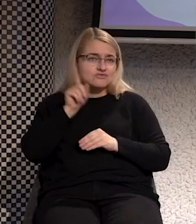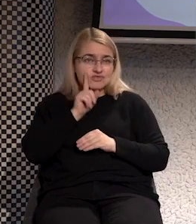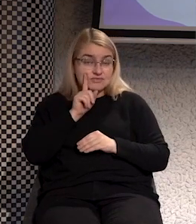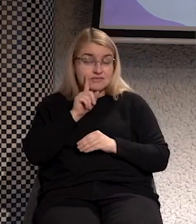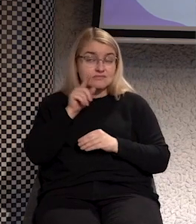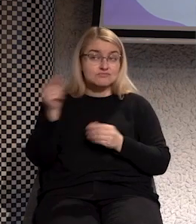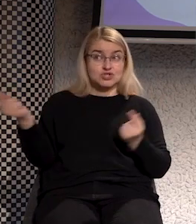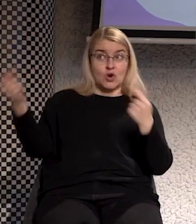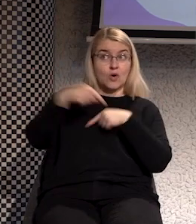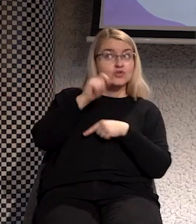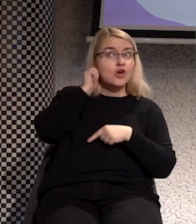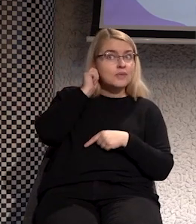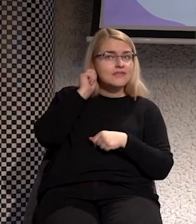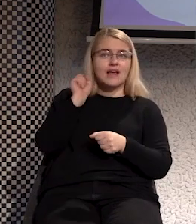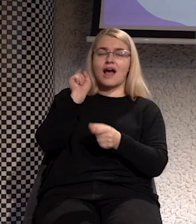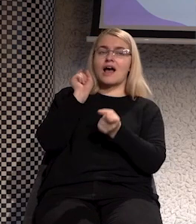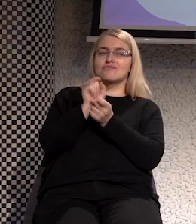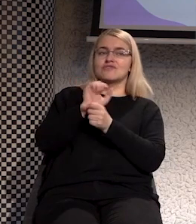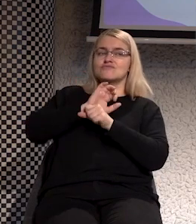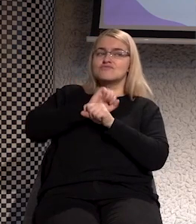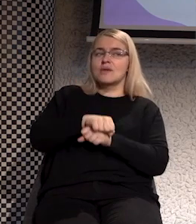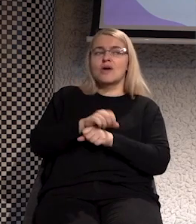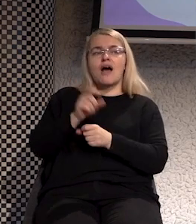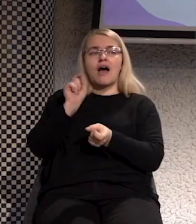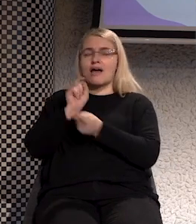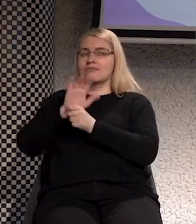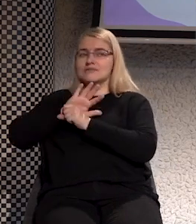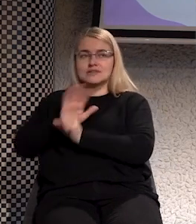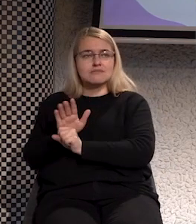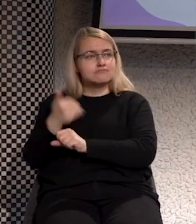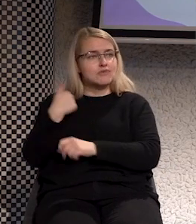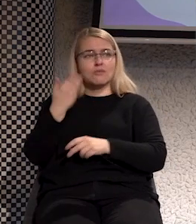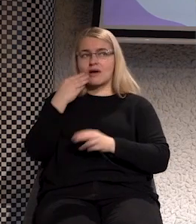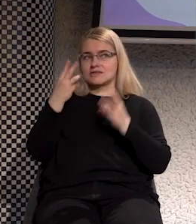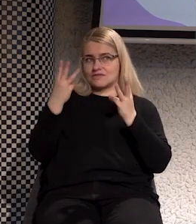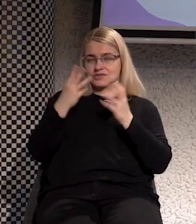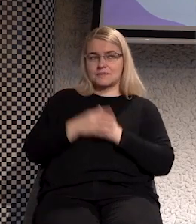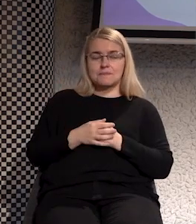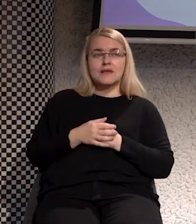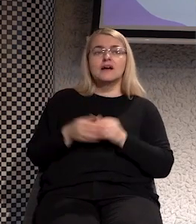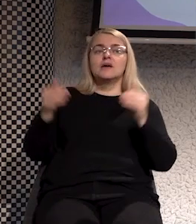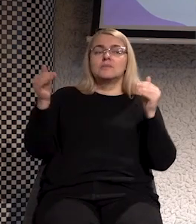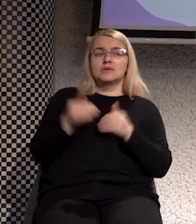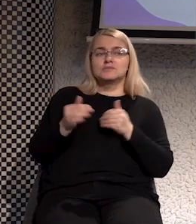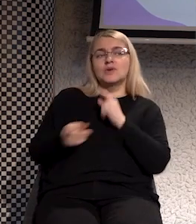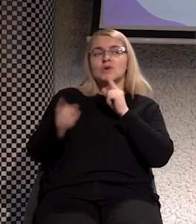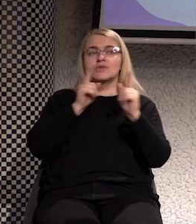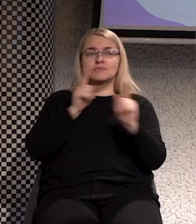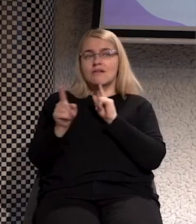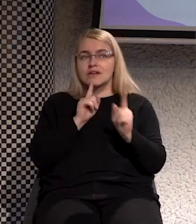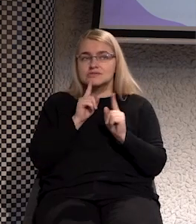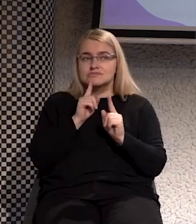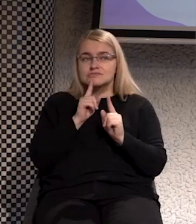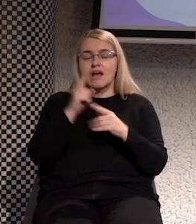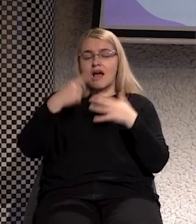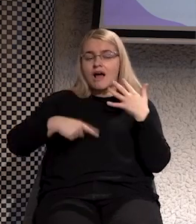w tym zestawieniu antydyskryminacyjnym czy antyprzemocowym był niesamowicie ważny, bo my byśmy tak sobie mogli rozmawiać, że statystyki